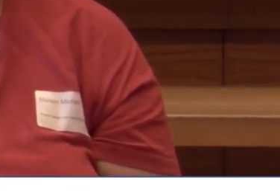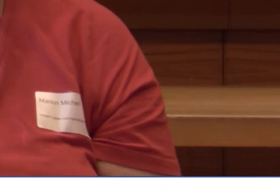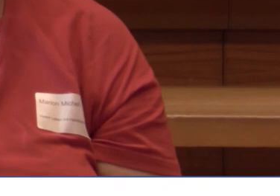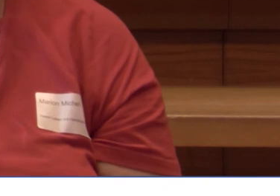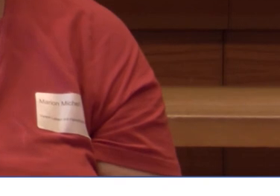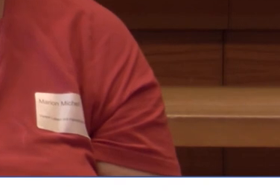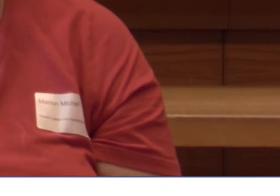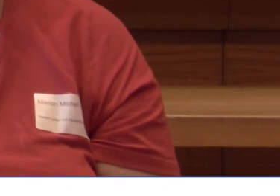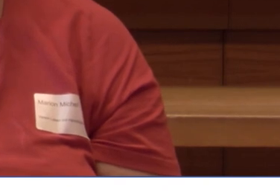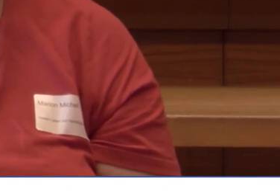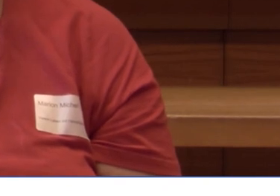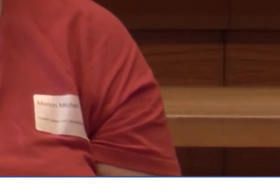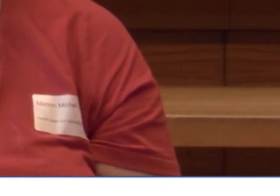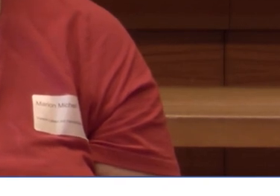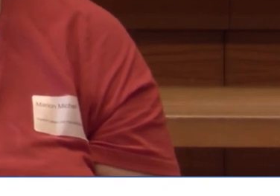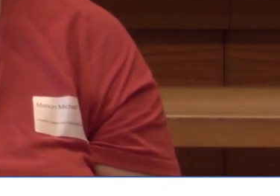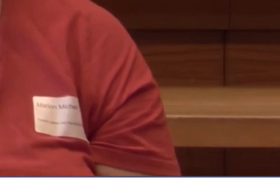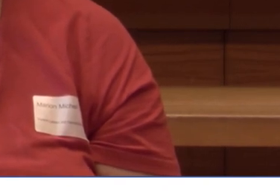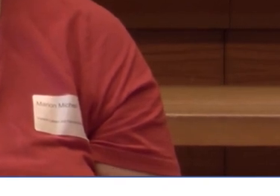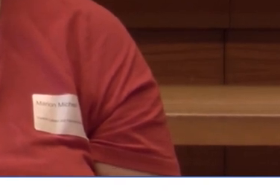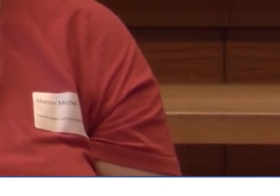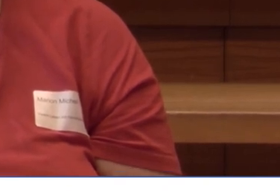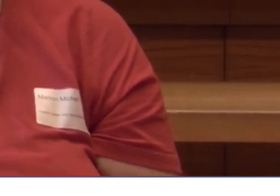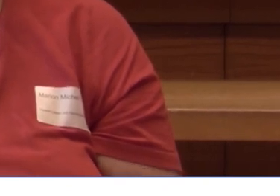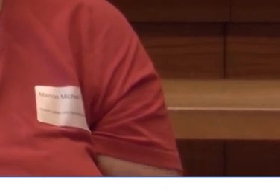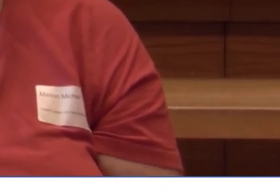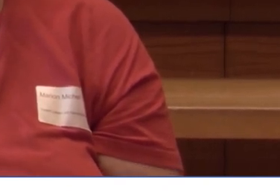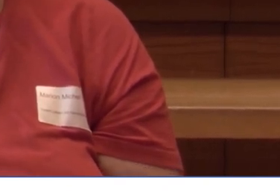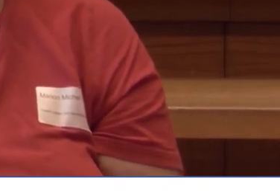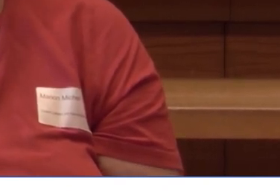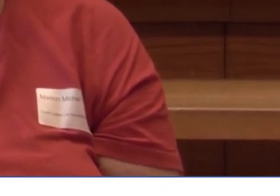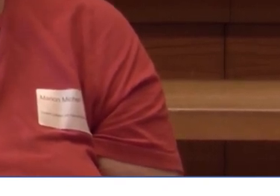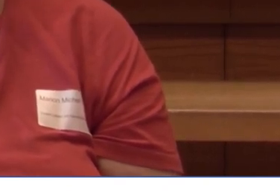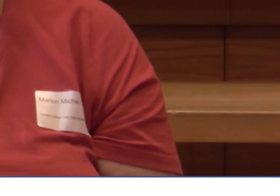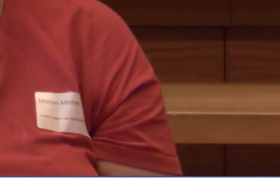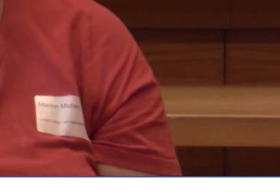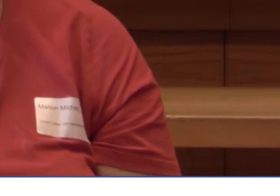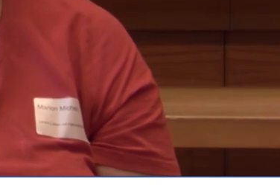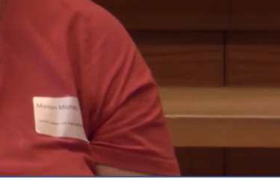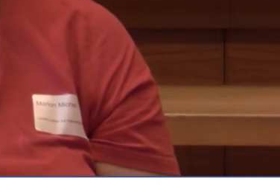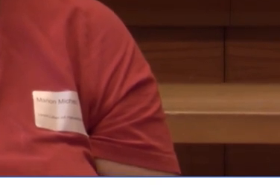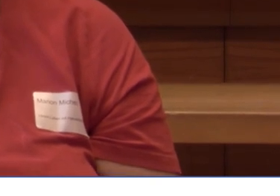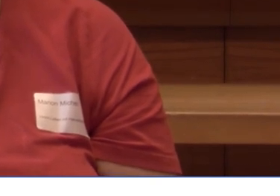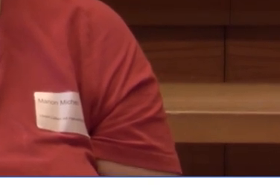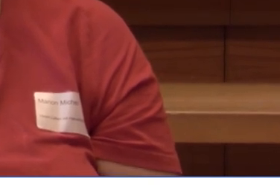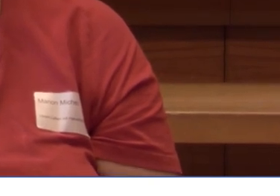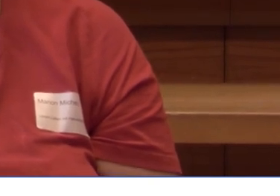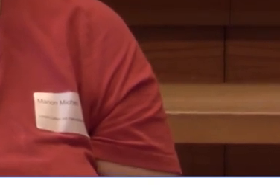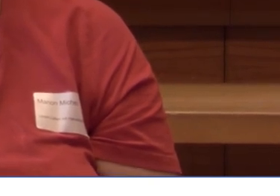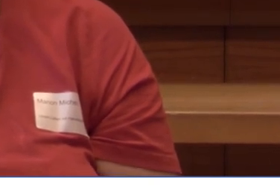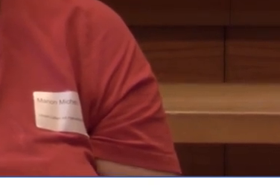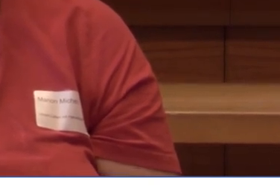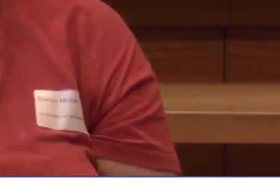während manche Probleme in den Familien nicht entstanden dass die Eltern dann irgendwann überfordert sind dass die Eltern